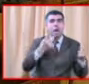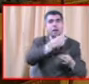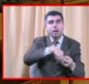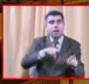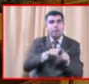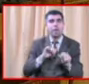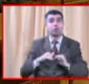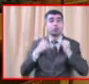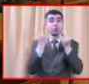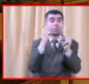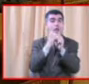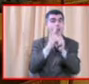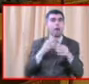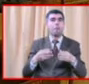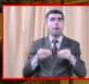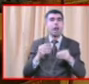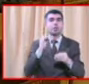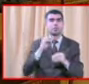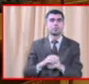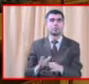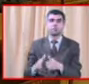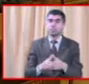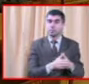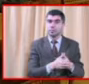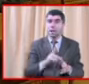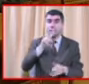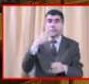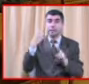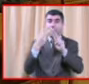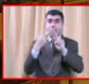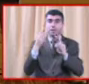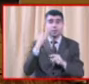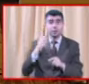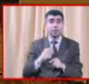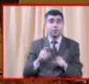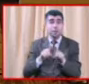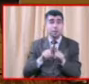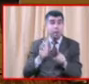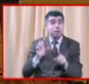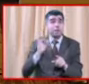الجوايز الاخير بمراكش. النقطه الثانيه، نعتقد كذلك بان